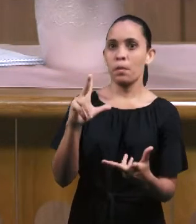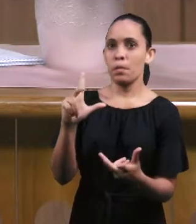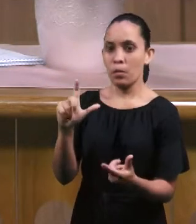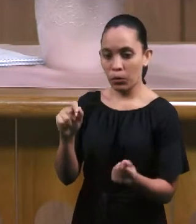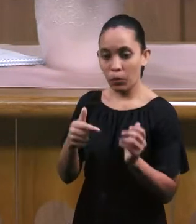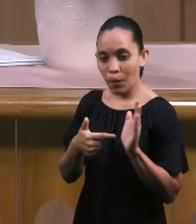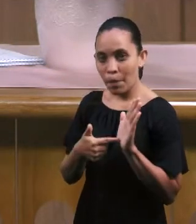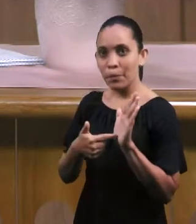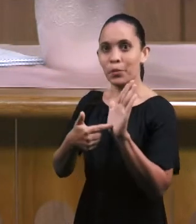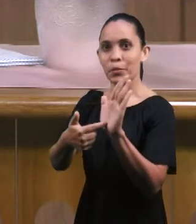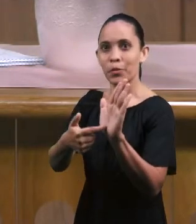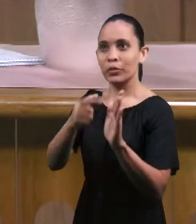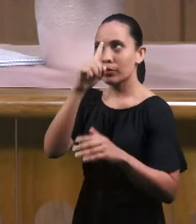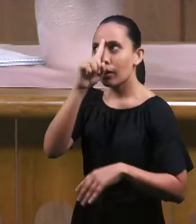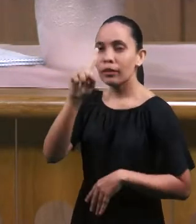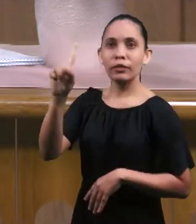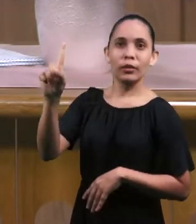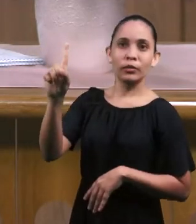non,